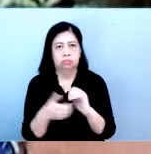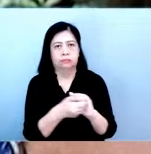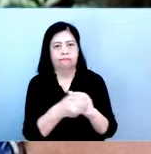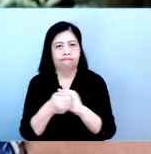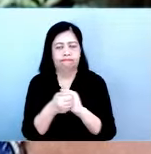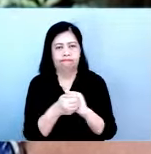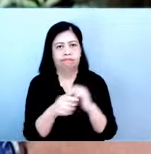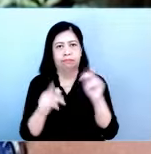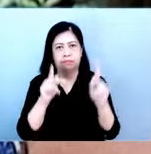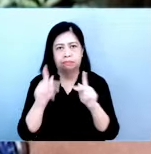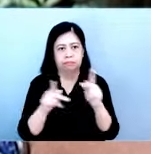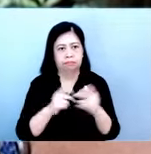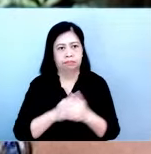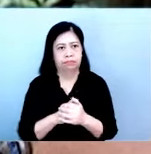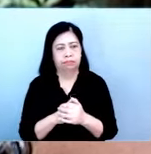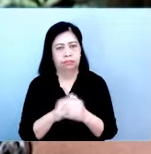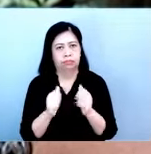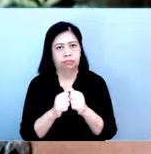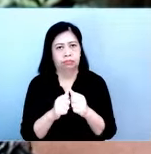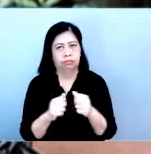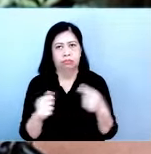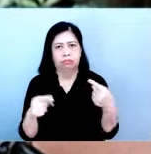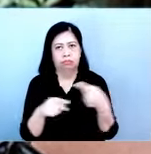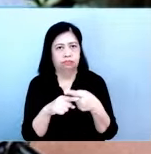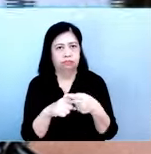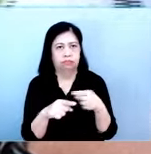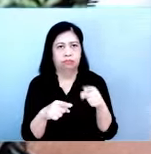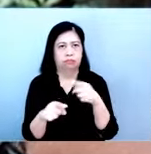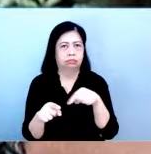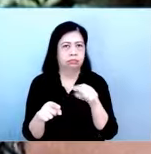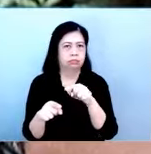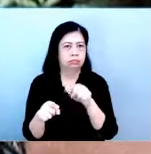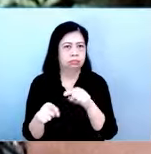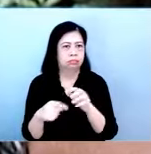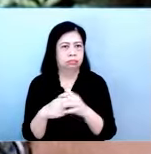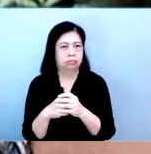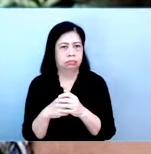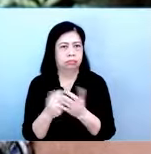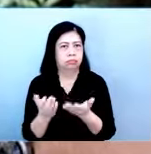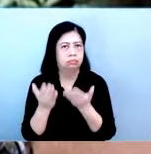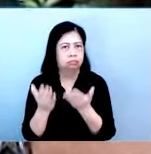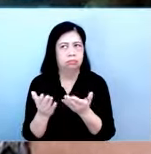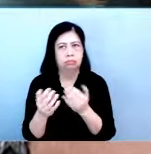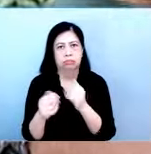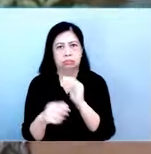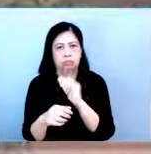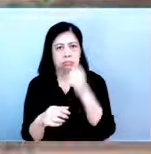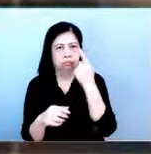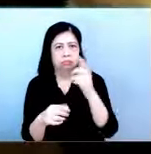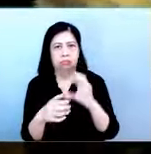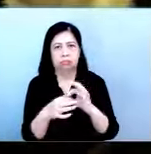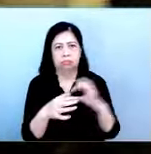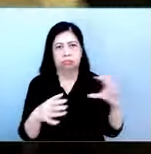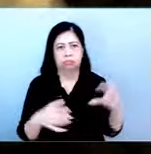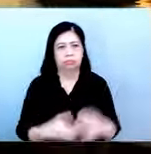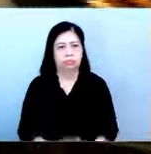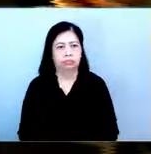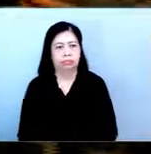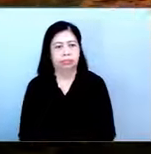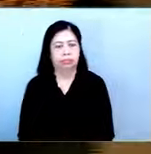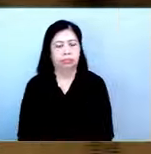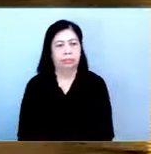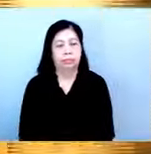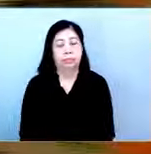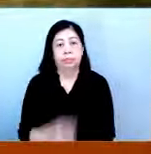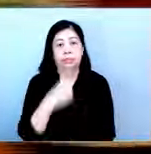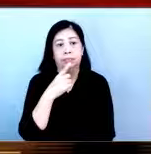people and to oppose sana itong call for cessation. Taniyak naman ni